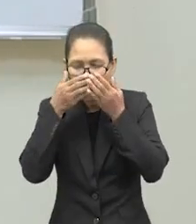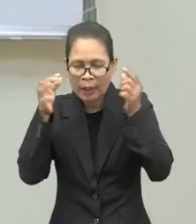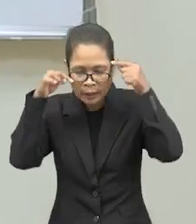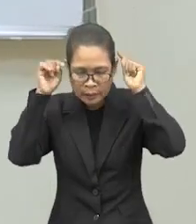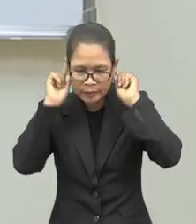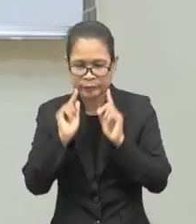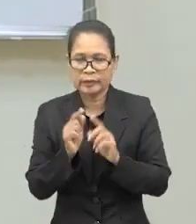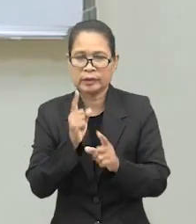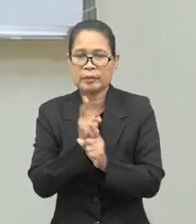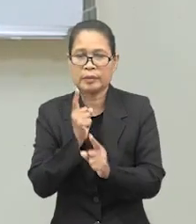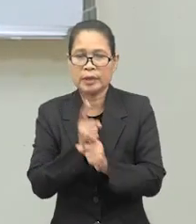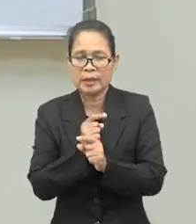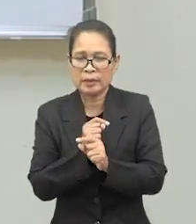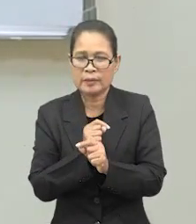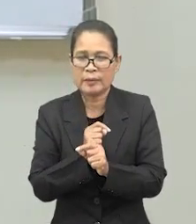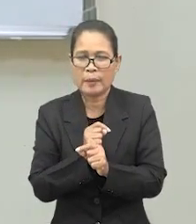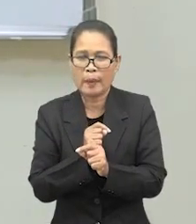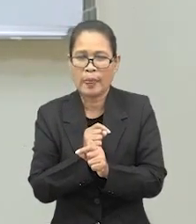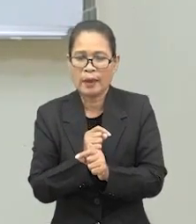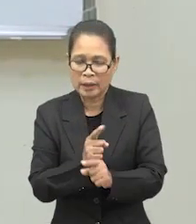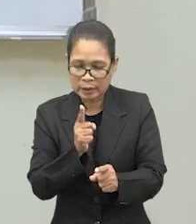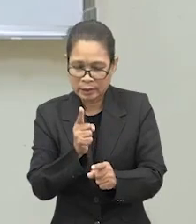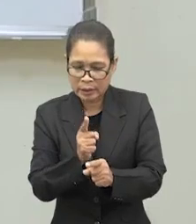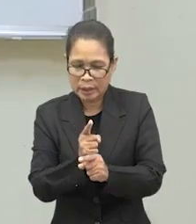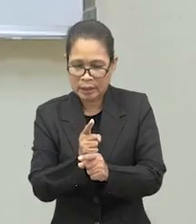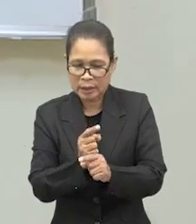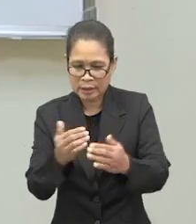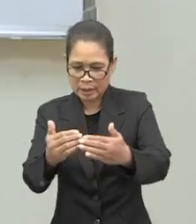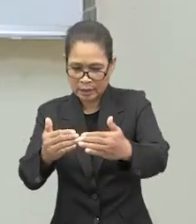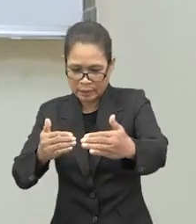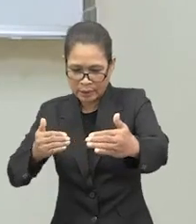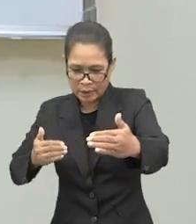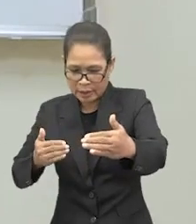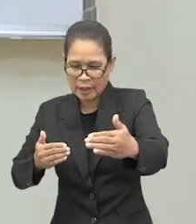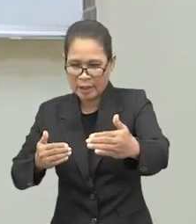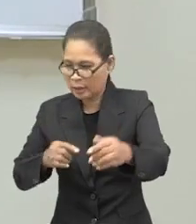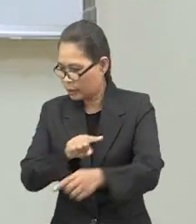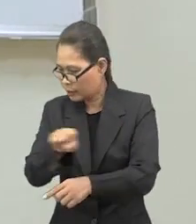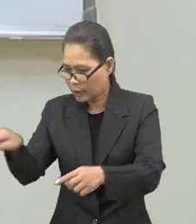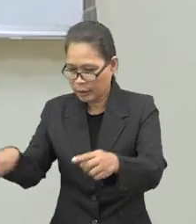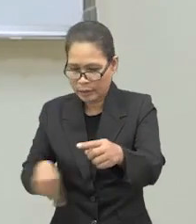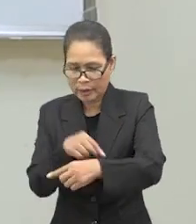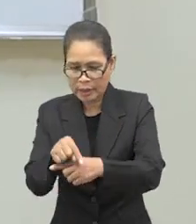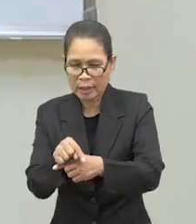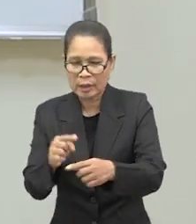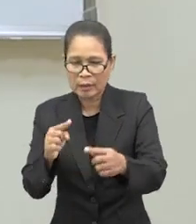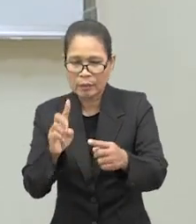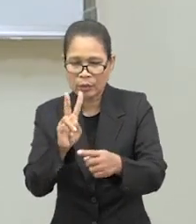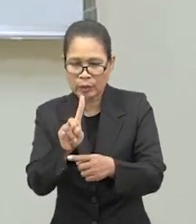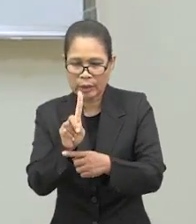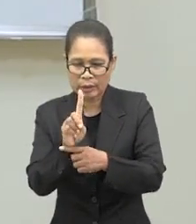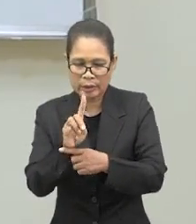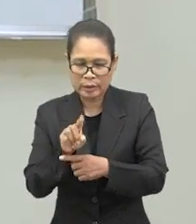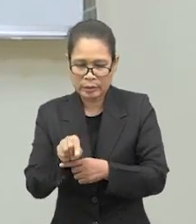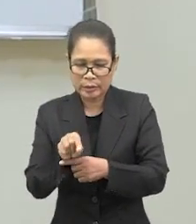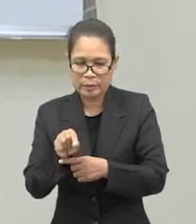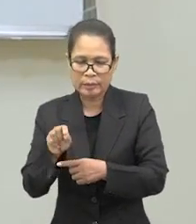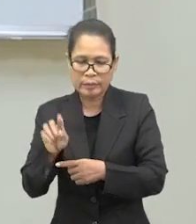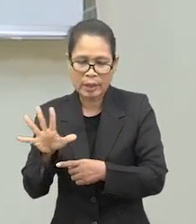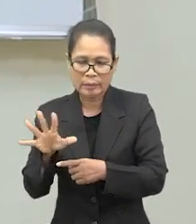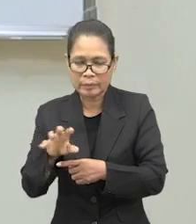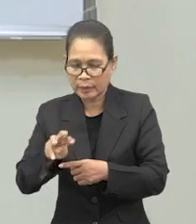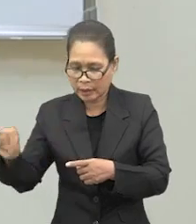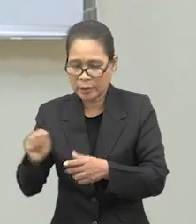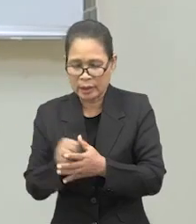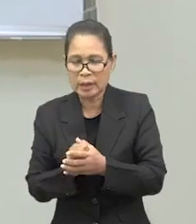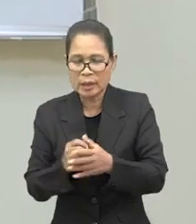cửa con trâu tiệm mà ở bàn trầm trớ con trâu để xa cùng liệt vì nhẹ chung vinh luôn dường mùi mạch